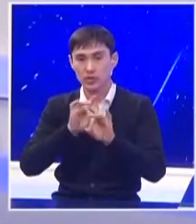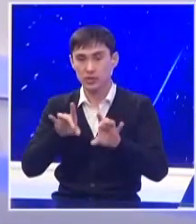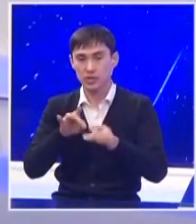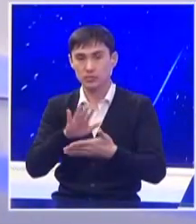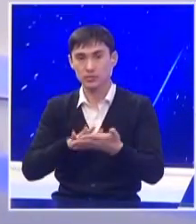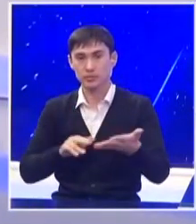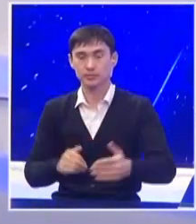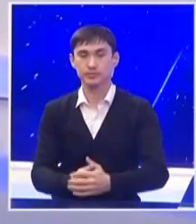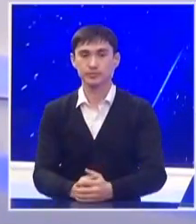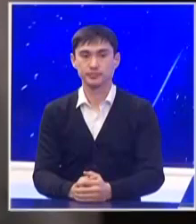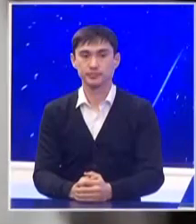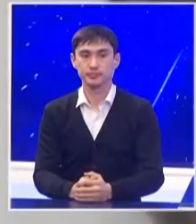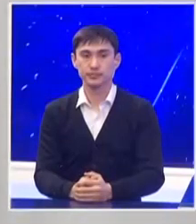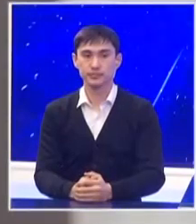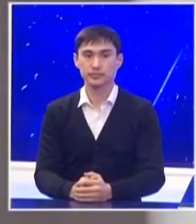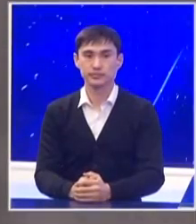Аяужан Ахмеджан.